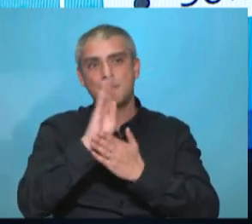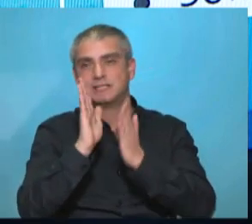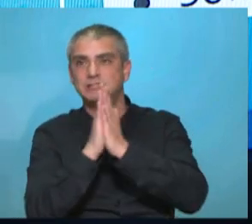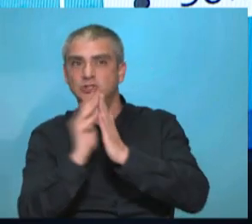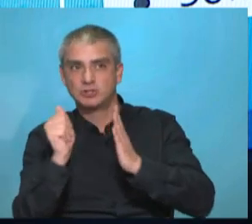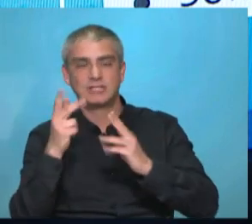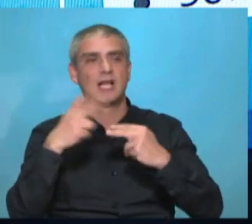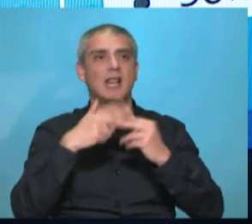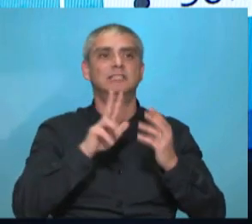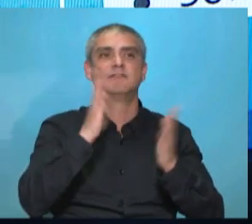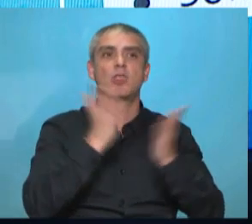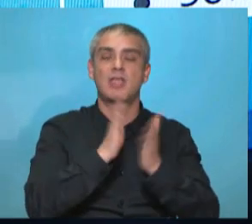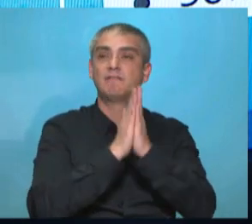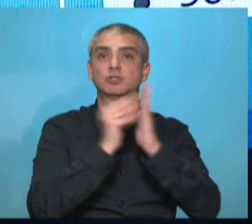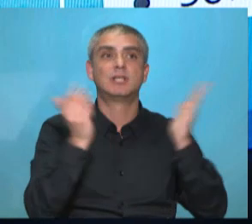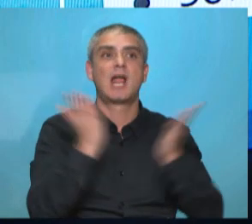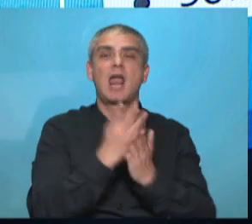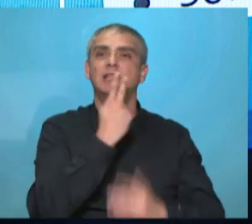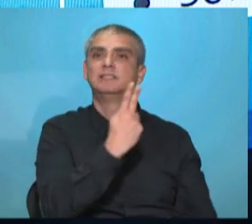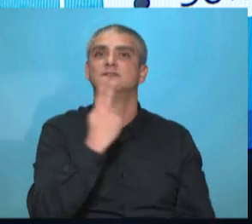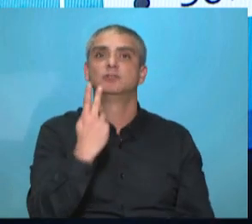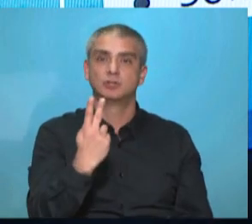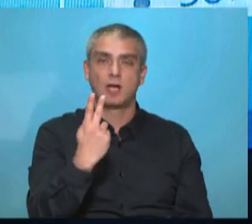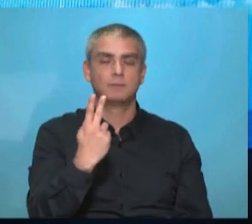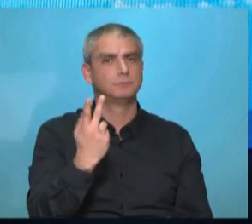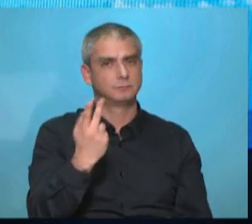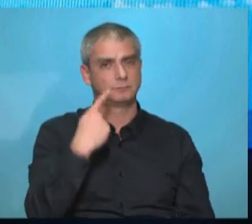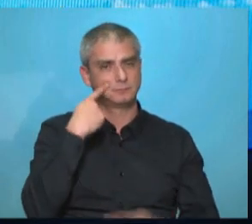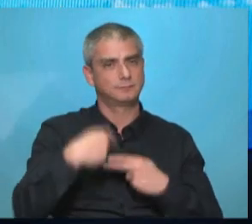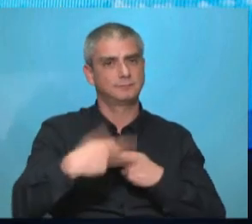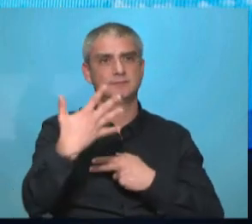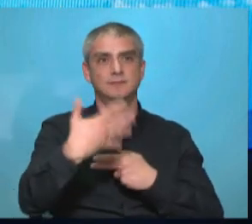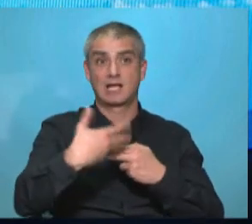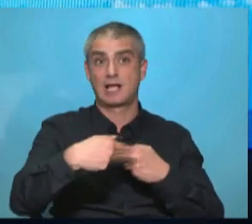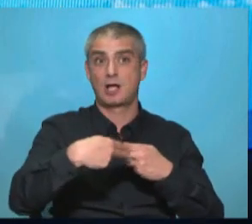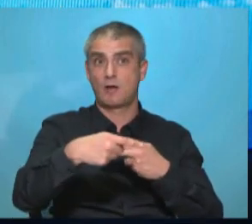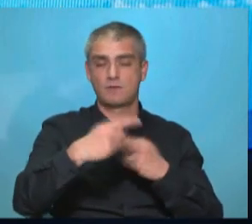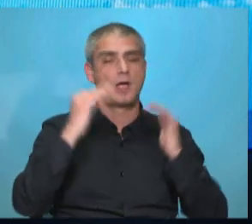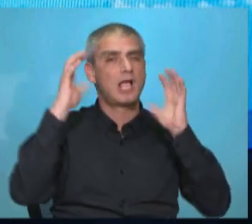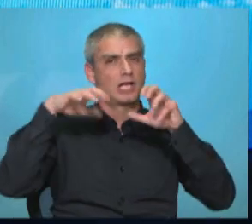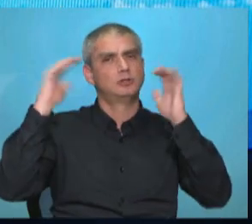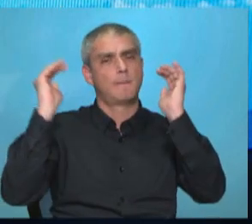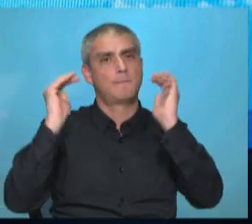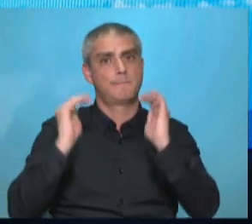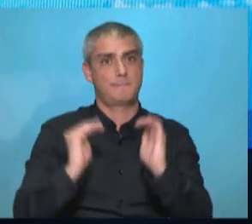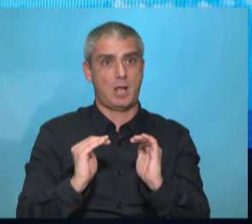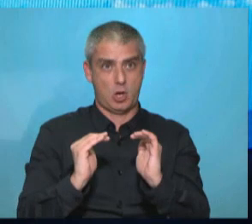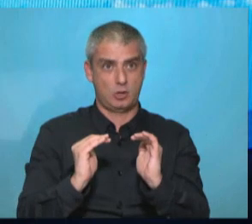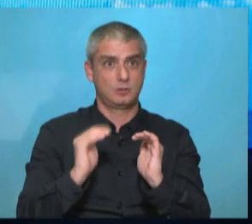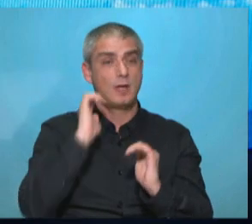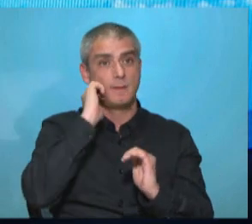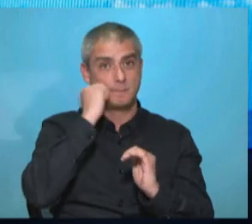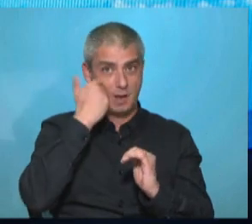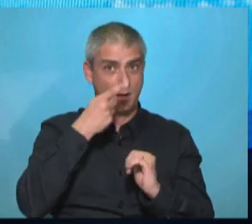בצפון הנגב 16 מעלות, באילת 22 מעלות. הנה התשקיף שלנו לימים הקרובים, פחות גשום מהשבוע האחרון. מחר